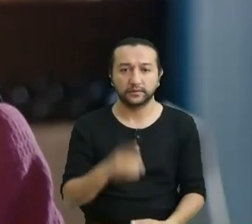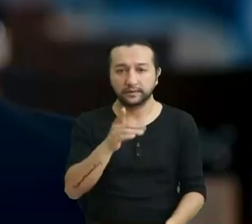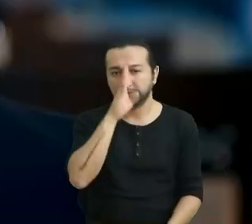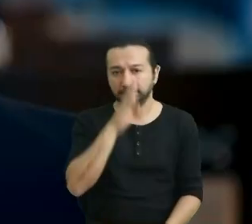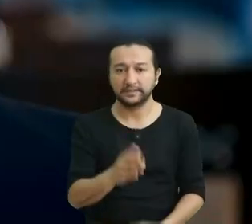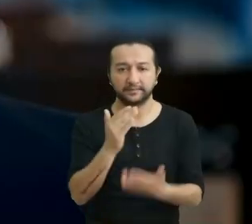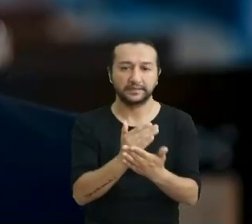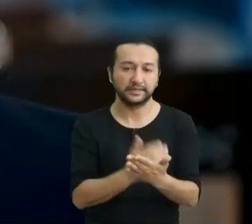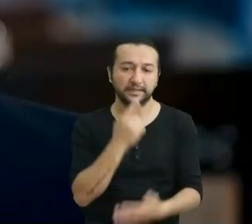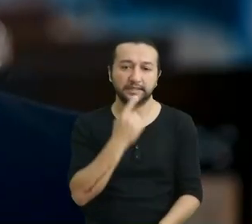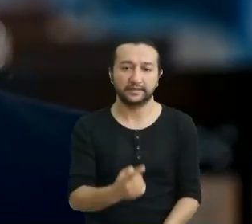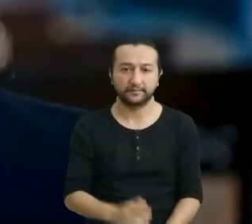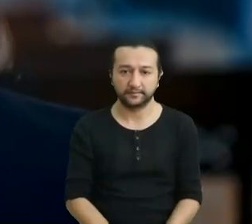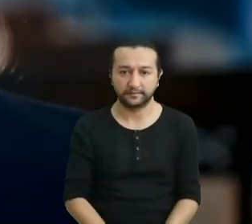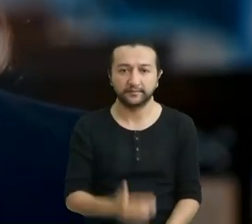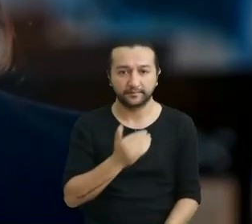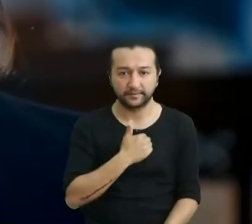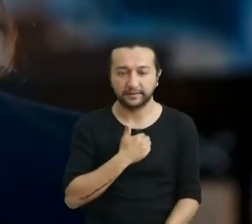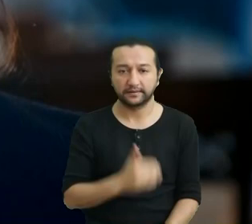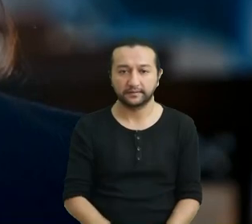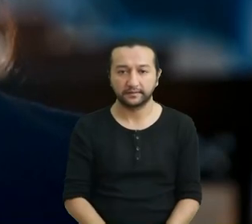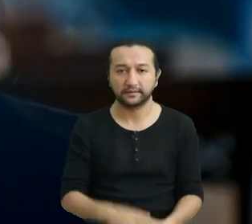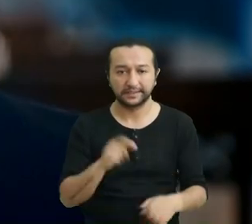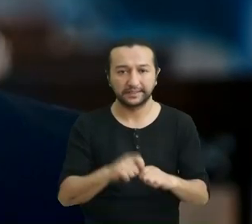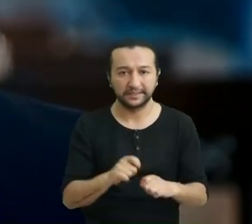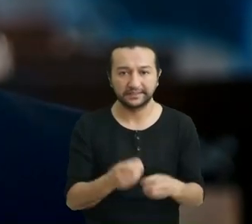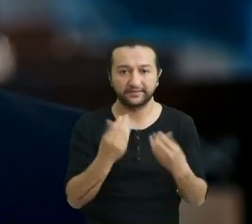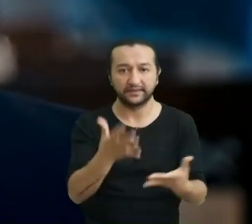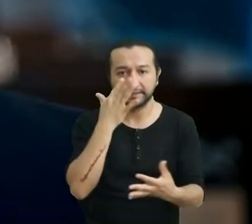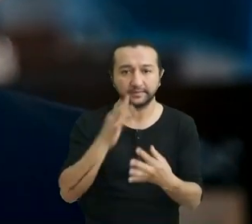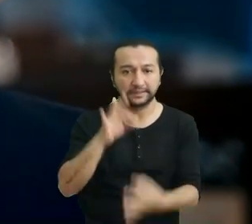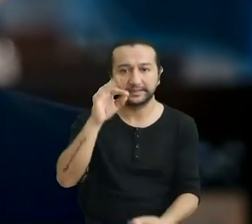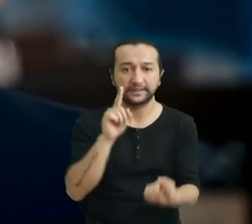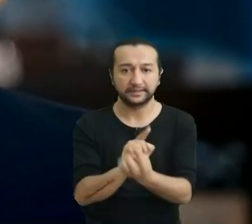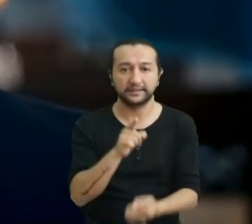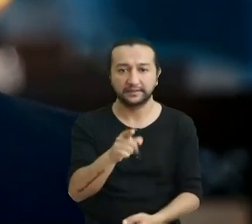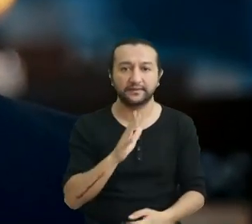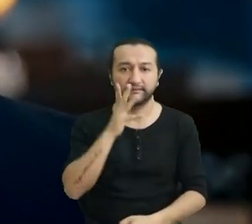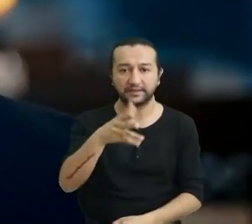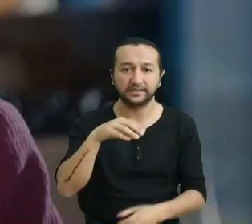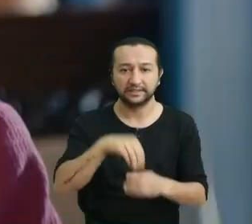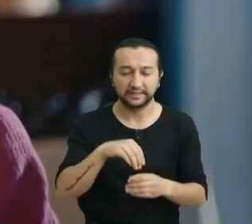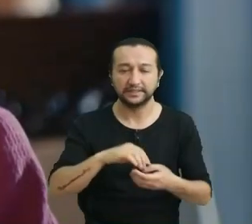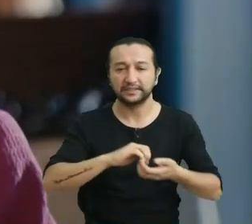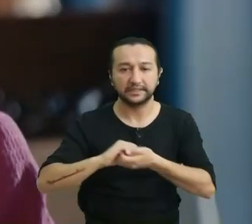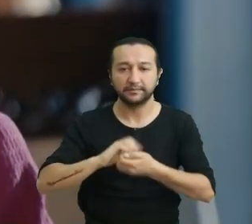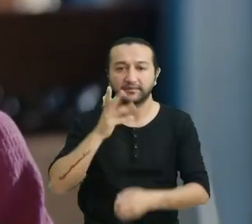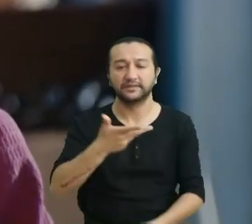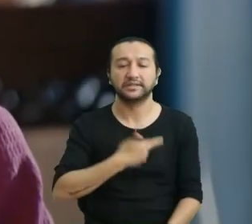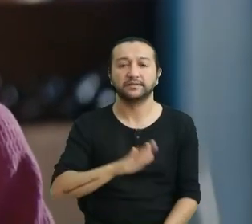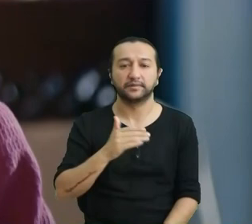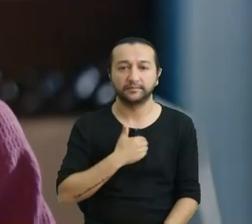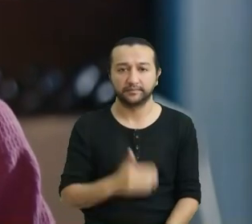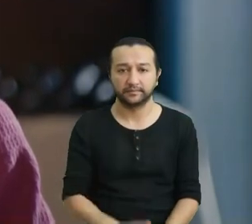Prensip meselesi diyelim. Ben iş verdiğim insanlarla pek içli dışlı olmayı sevmem.